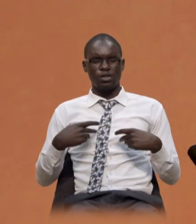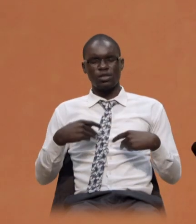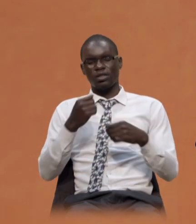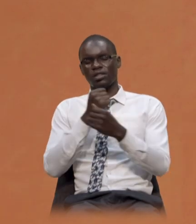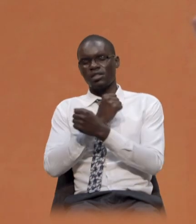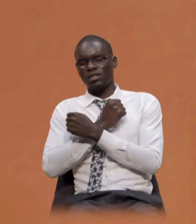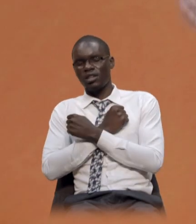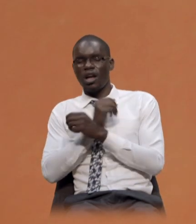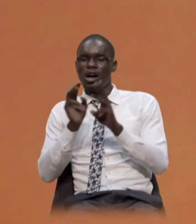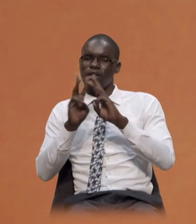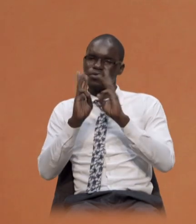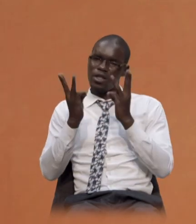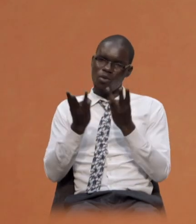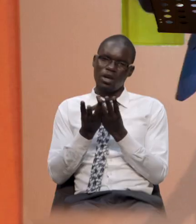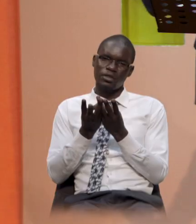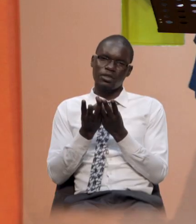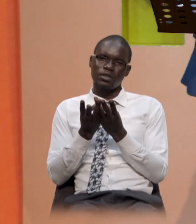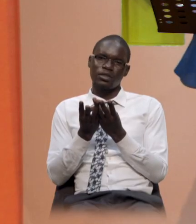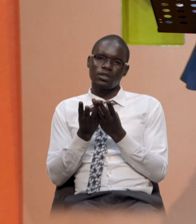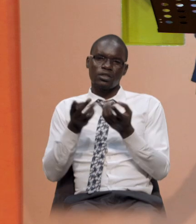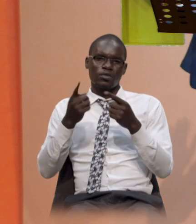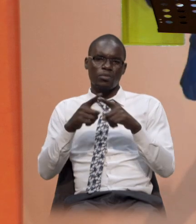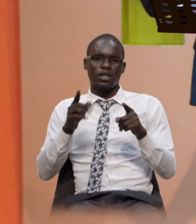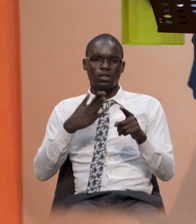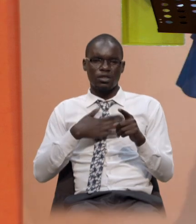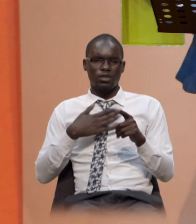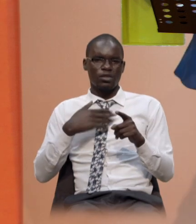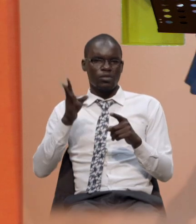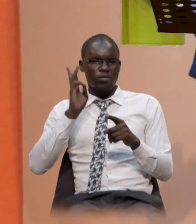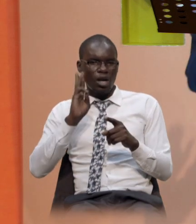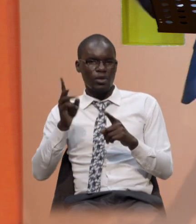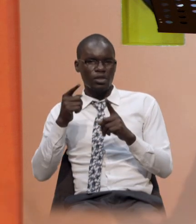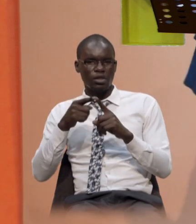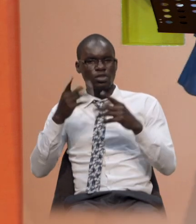wapenda chini, nia yangu ni